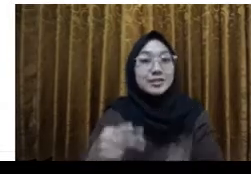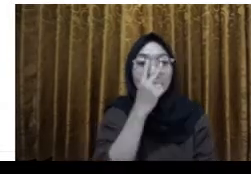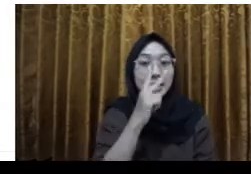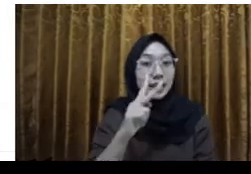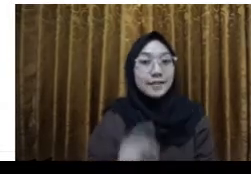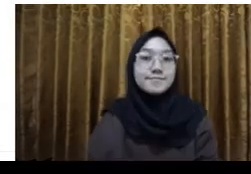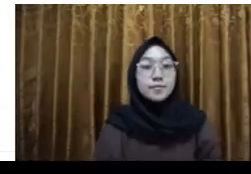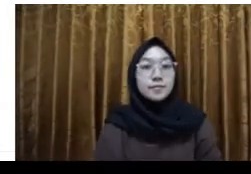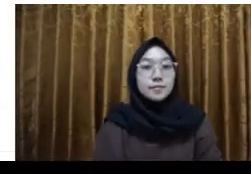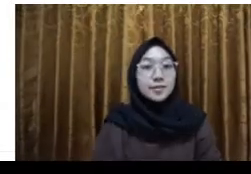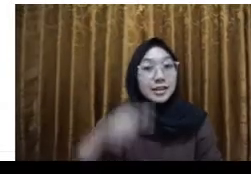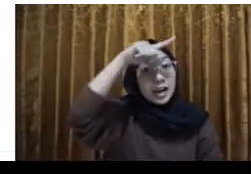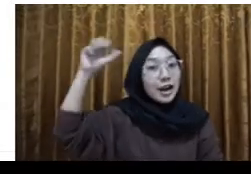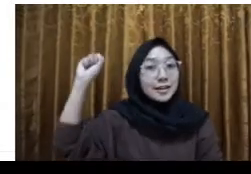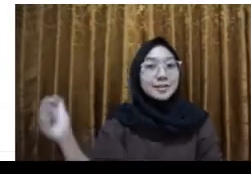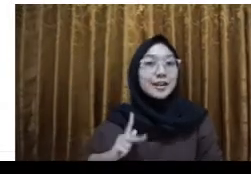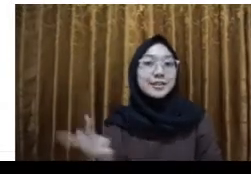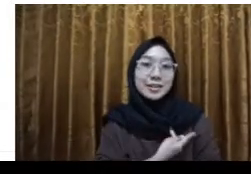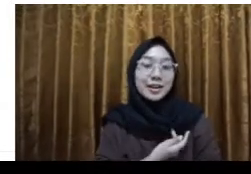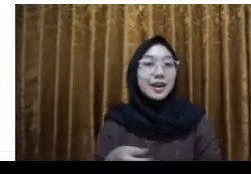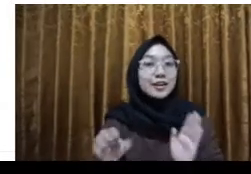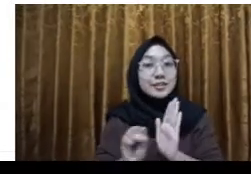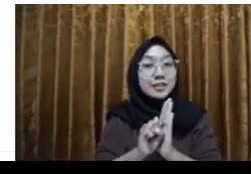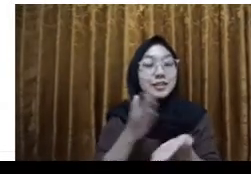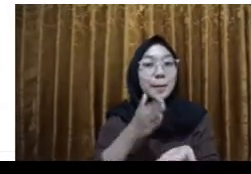kita selama ini sering menjumpai